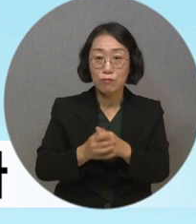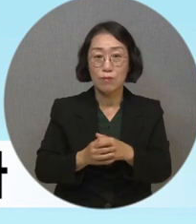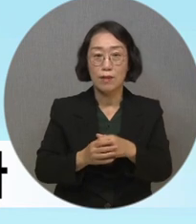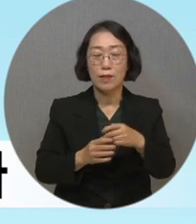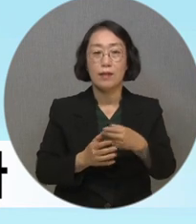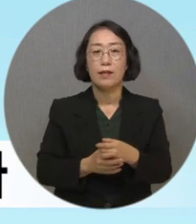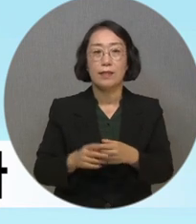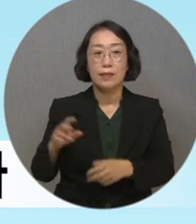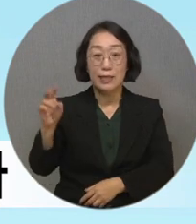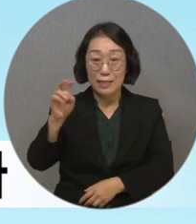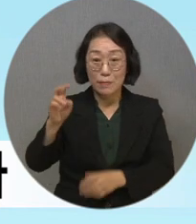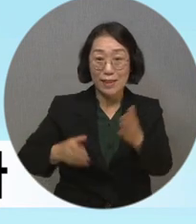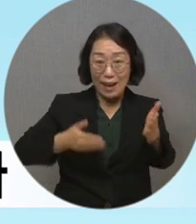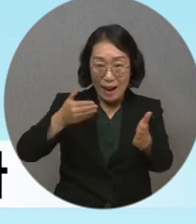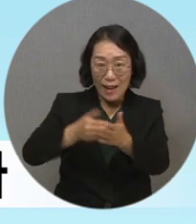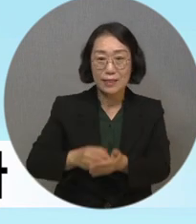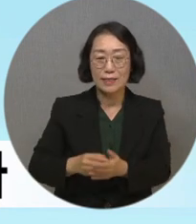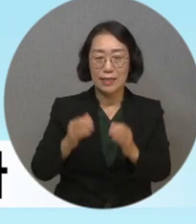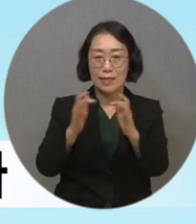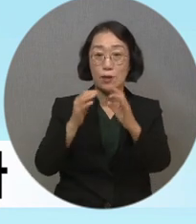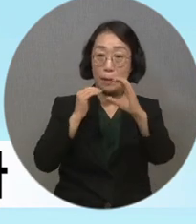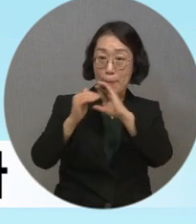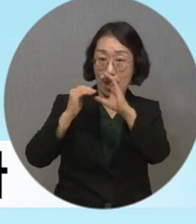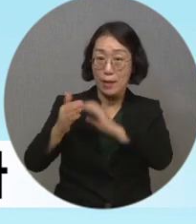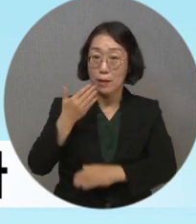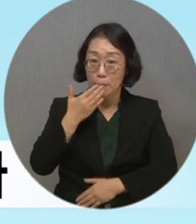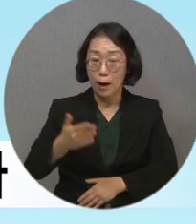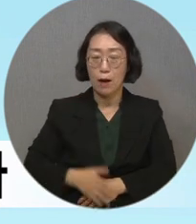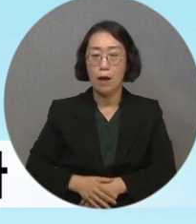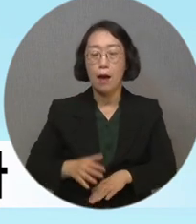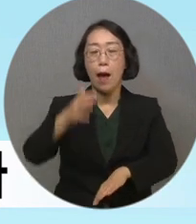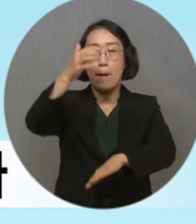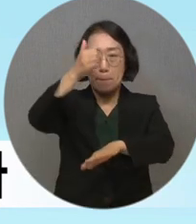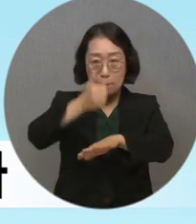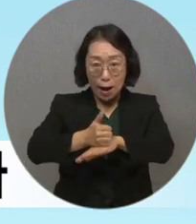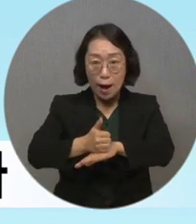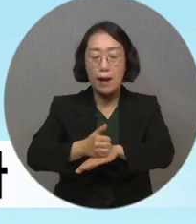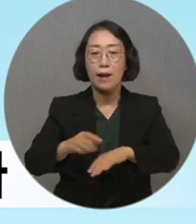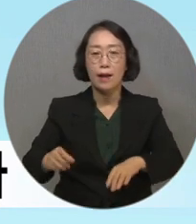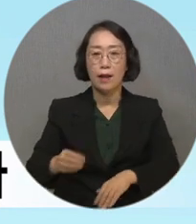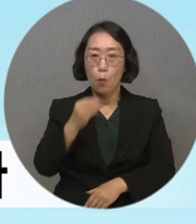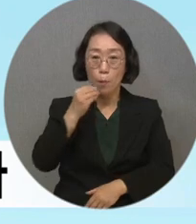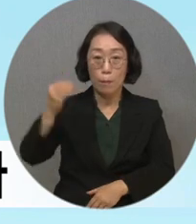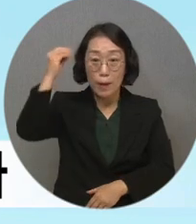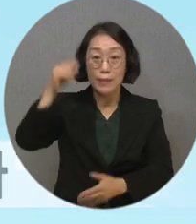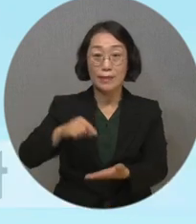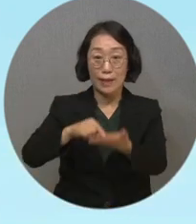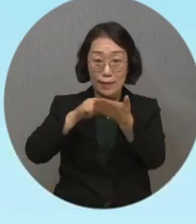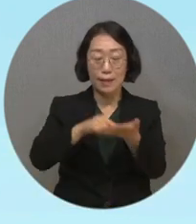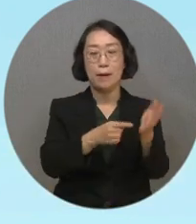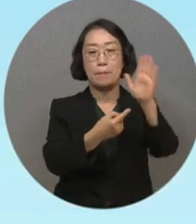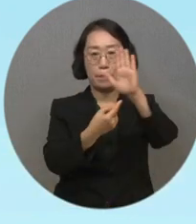전자우편을 통해 접수를 진행하며 심사 결과는 이달말 공단 누리집 통해 발표할 예정입니다